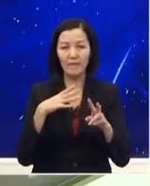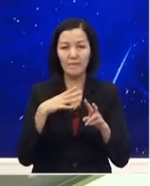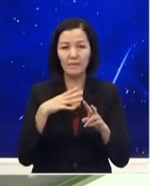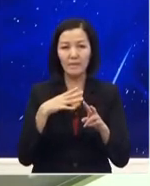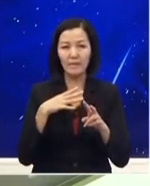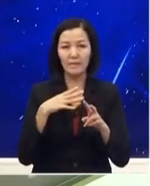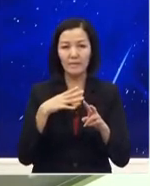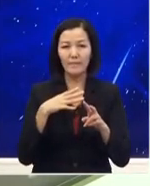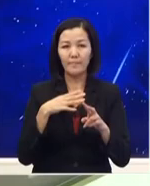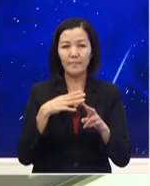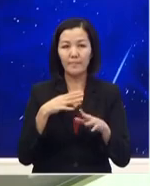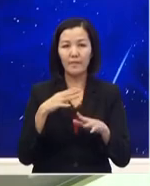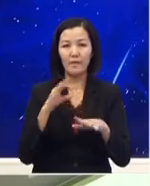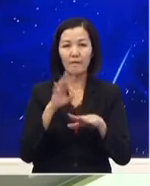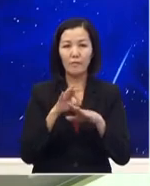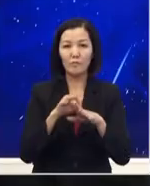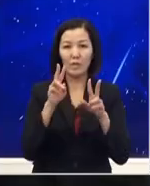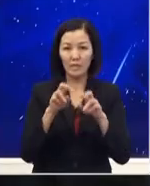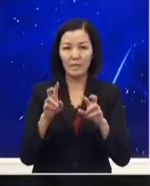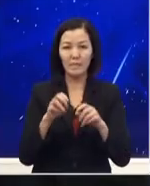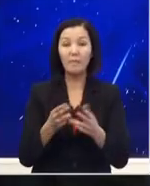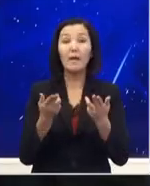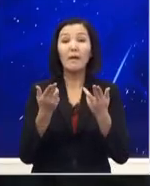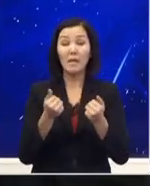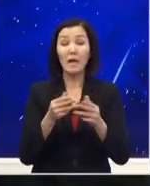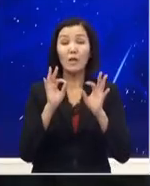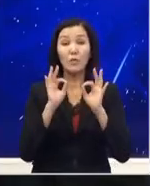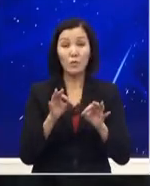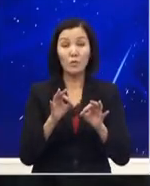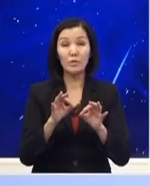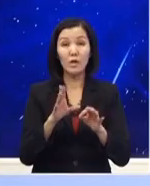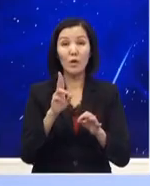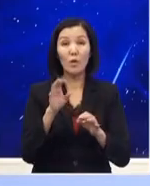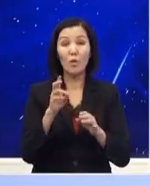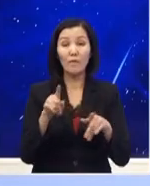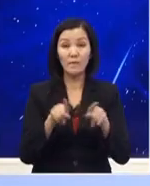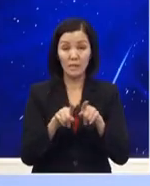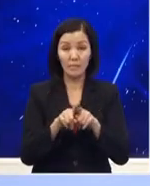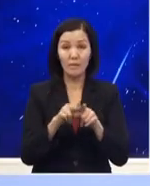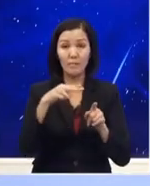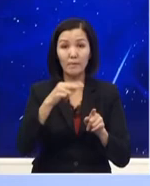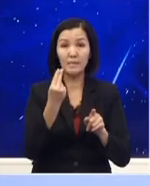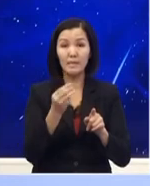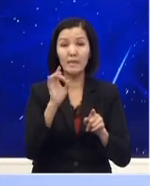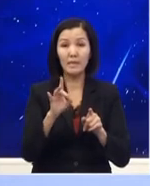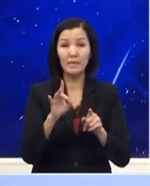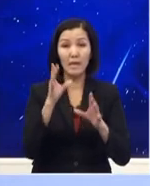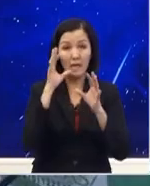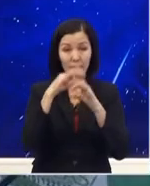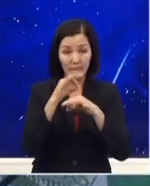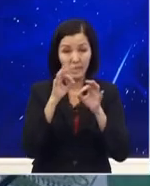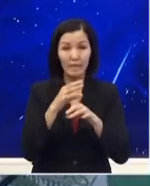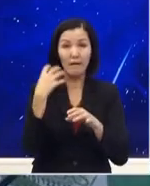Сол арқылы вирустарға тексереміз. Ия, дұрыс естіп тұрсыз, кәдімгі COVID-19-ға жасалатын ПЦР анализы осы зертханада